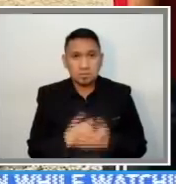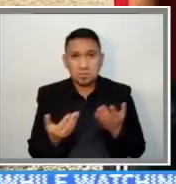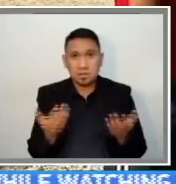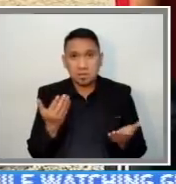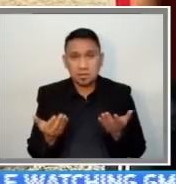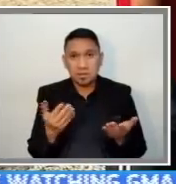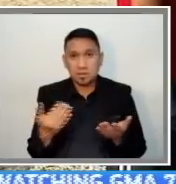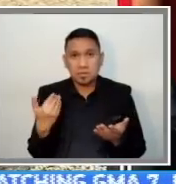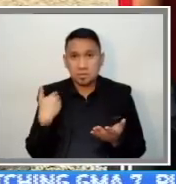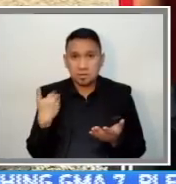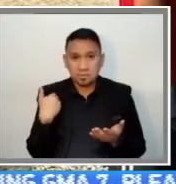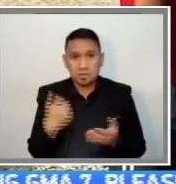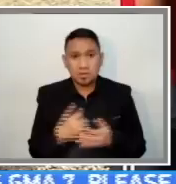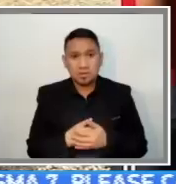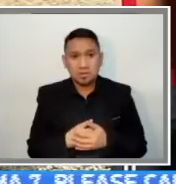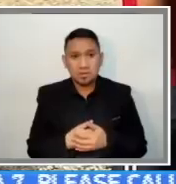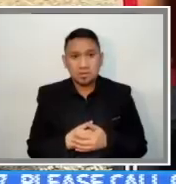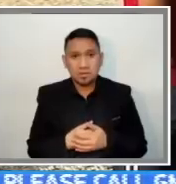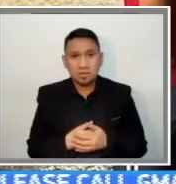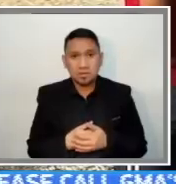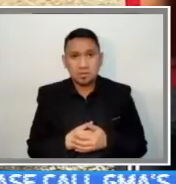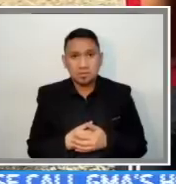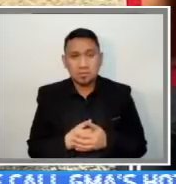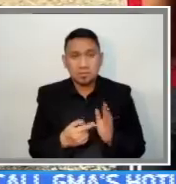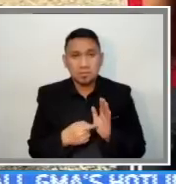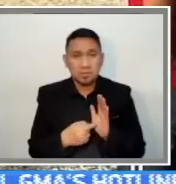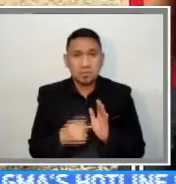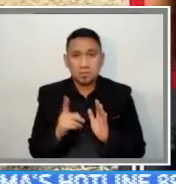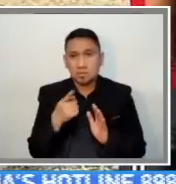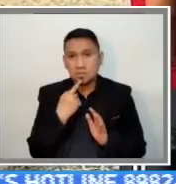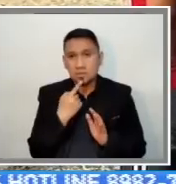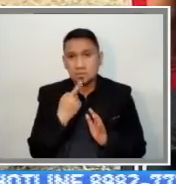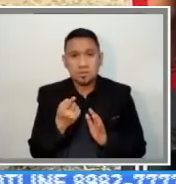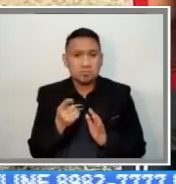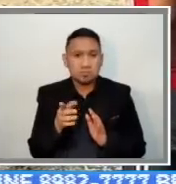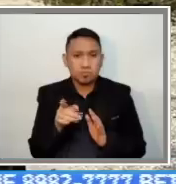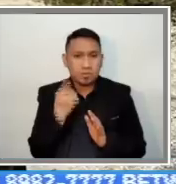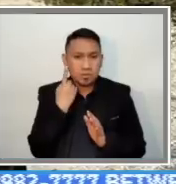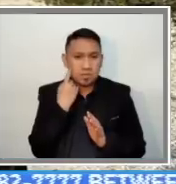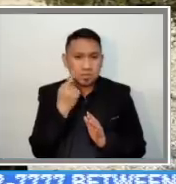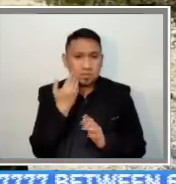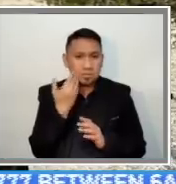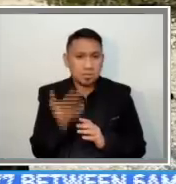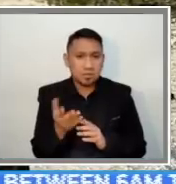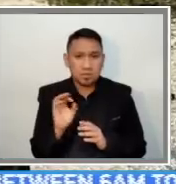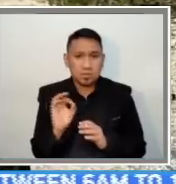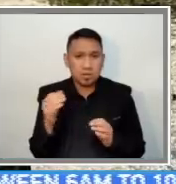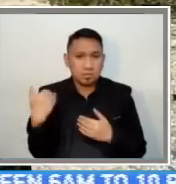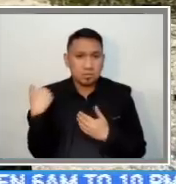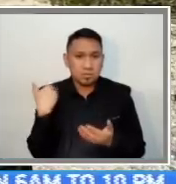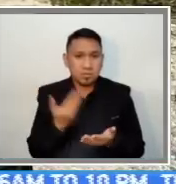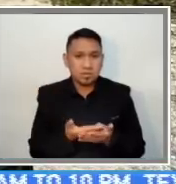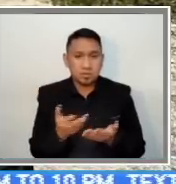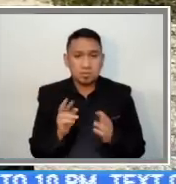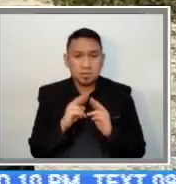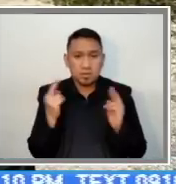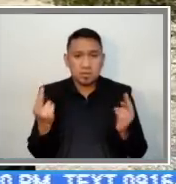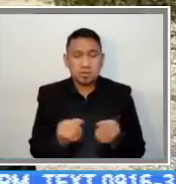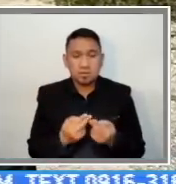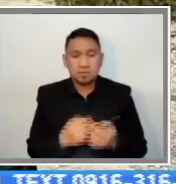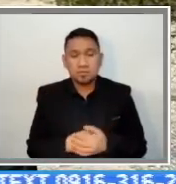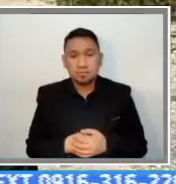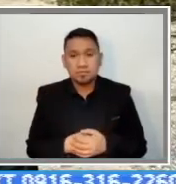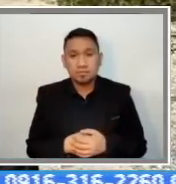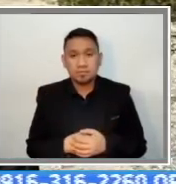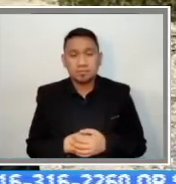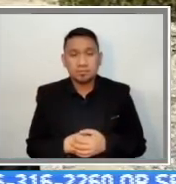naka nagpapakita diyan dahil nabanggit nyo yung mga namatay, hindi pa pupunta lahat ng mga kaanak. Opo, ayun